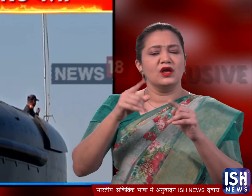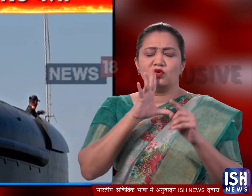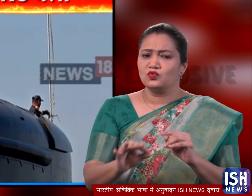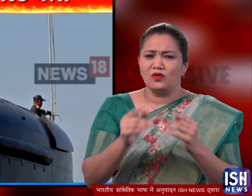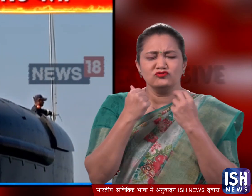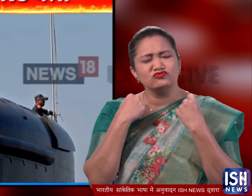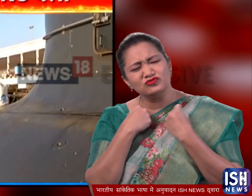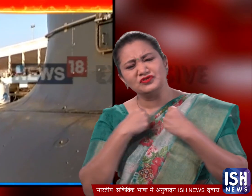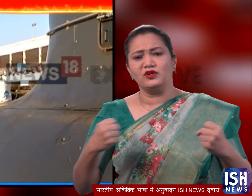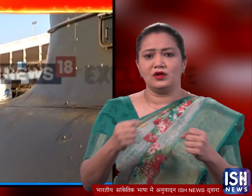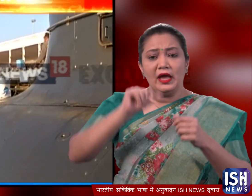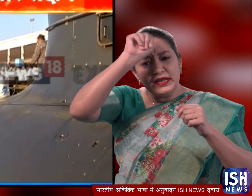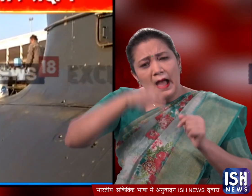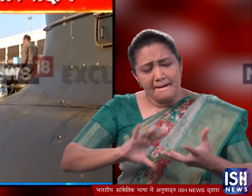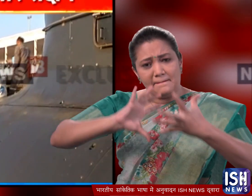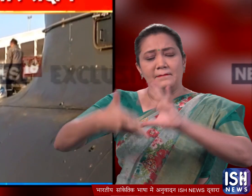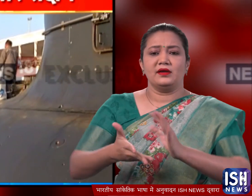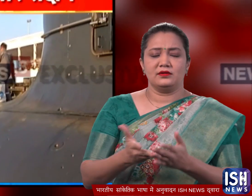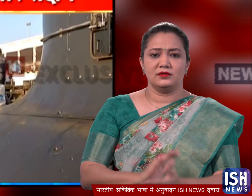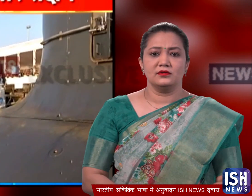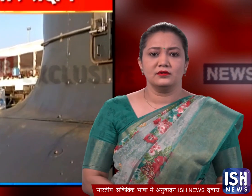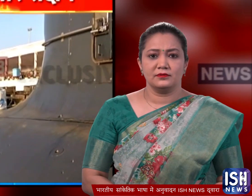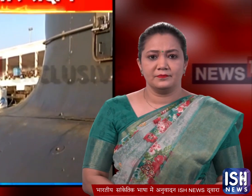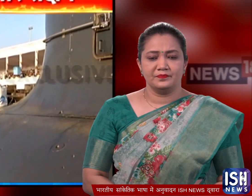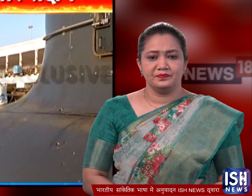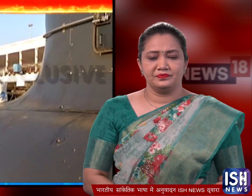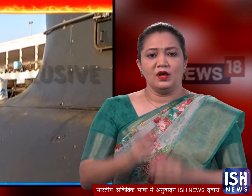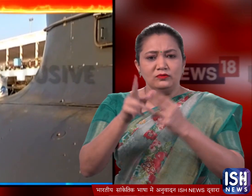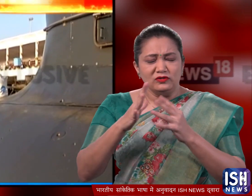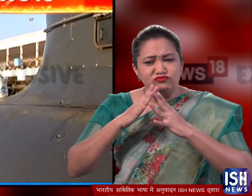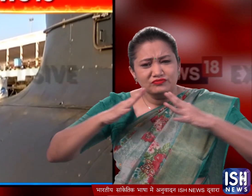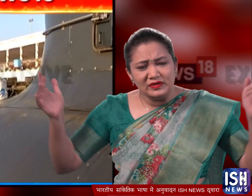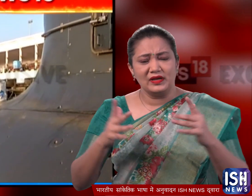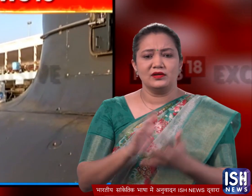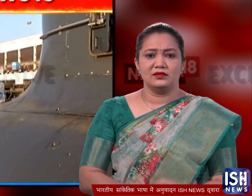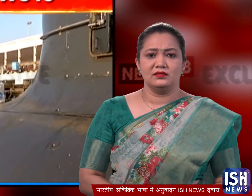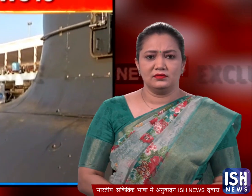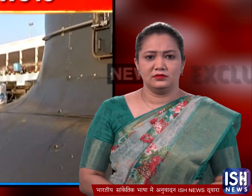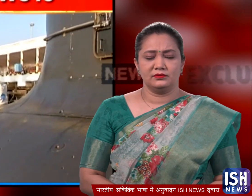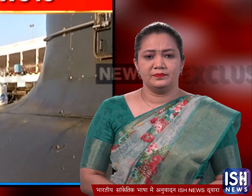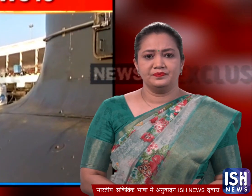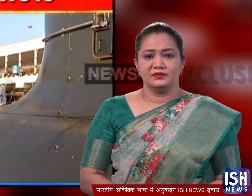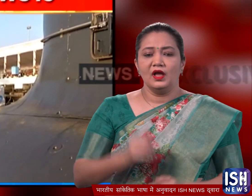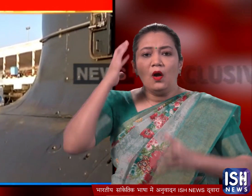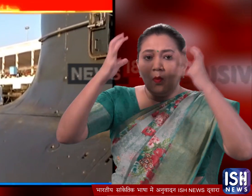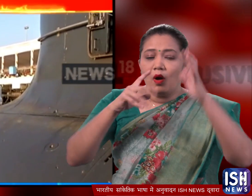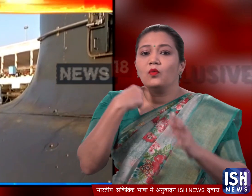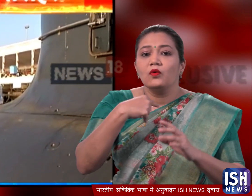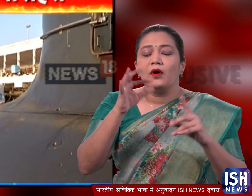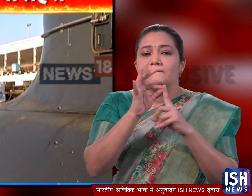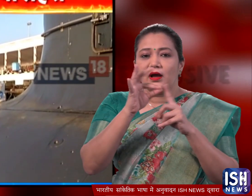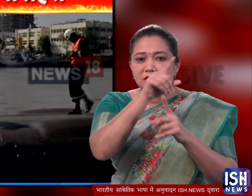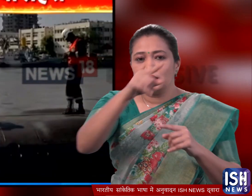अचूक हथियार साबित हो सकती है। भारतीय नौसेना लगातार अपने अदृश्य हथियार को बढ़ा रही है, तो ये चिंता की बात है पाकिस्तान